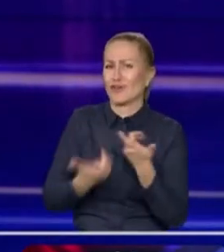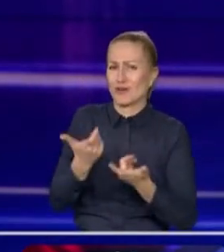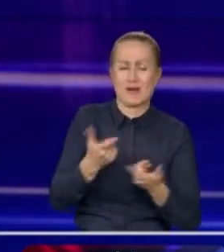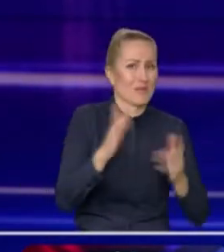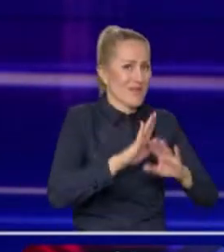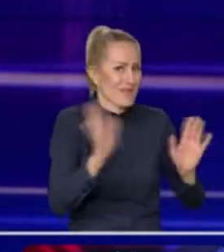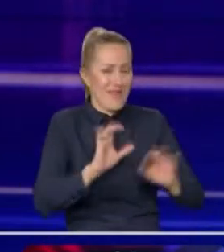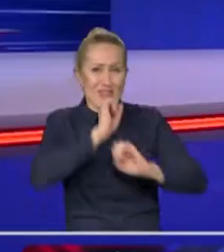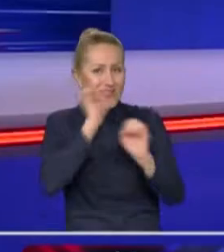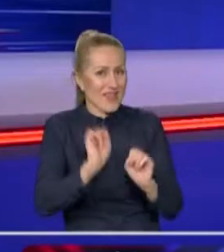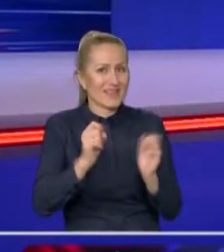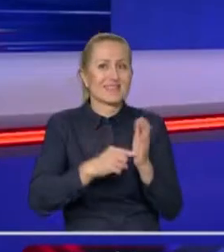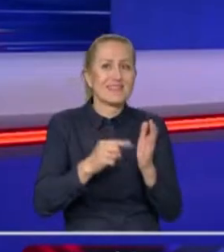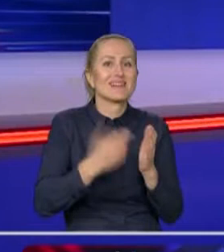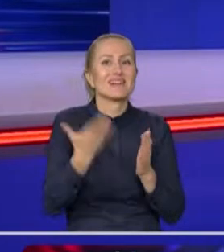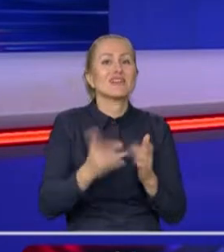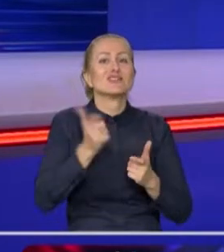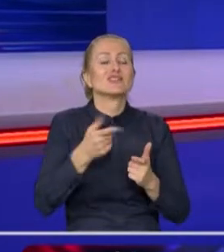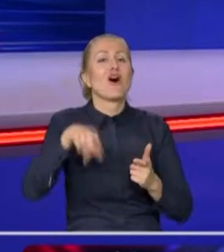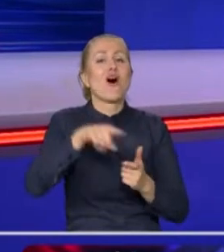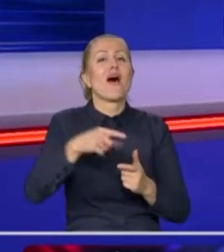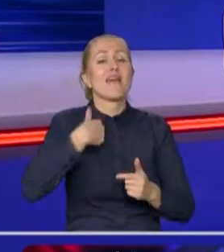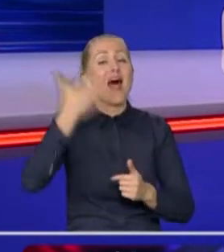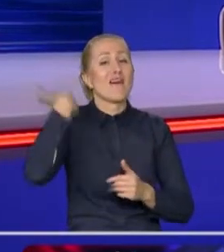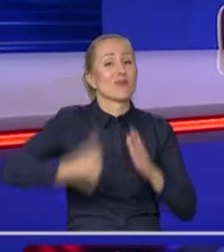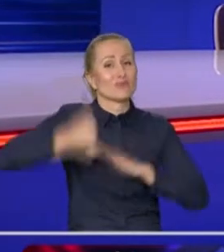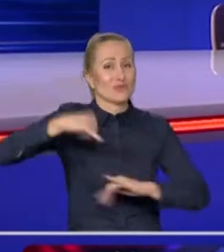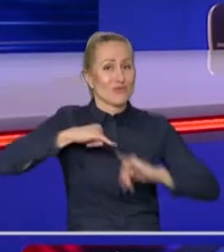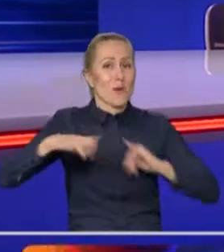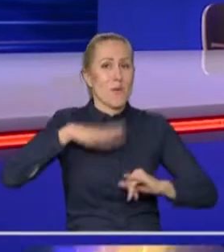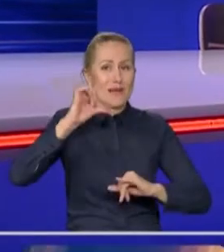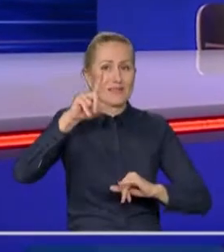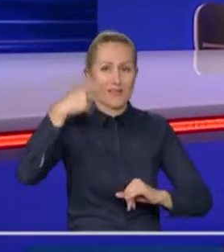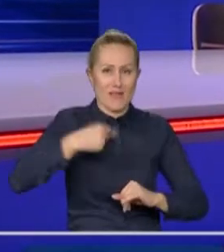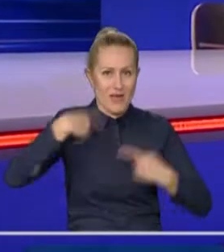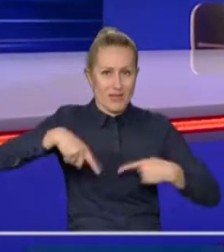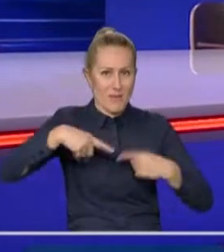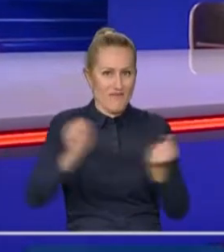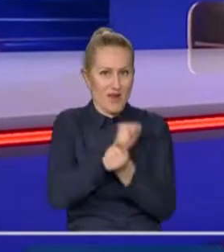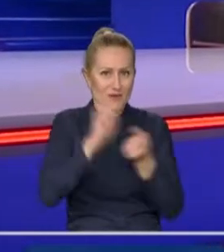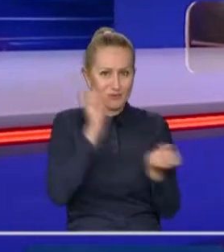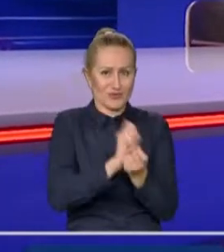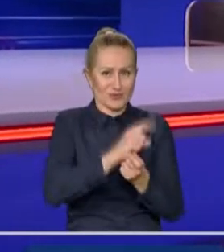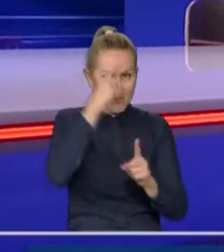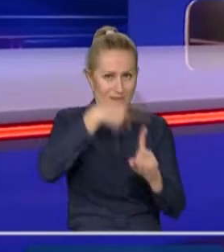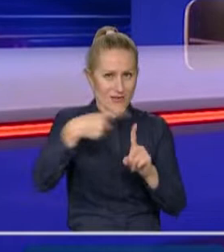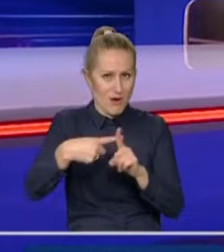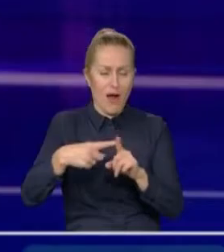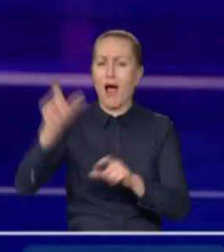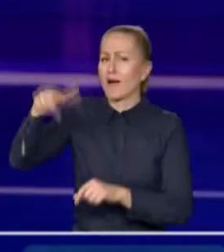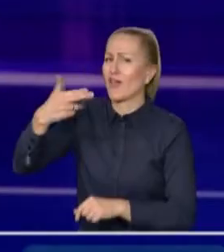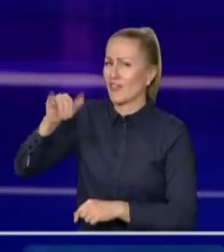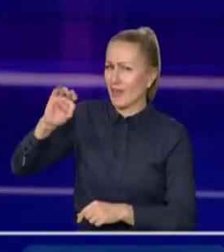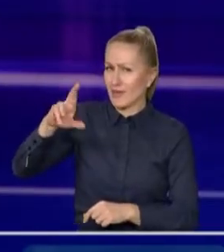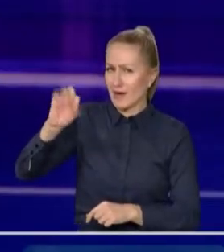Znaczy, nigdy, ja nawet kiedy byłem przewodniczącym Sojuszu Lewicy Demokratycznej nie walczyłem z katolikami. Znaczy czym innym jest... Ale Sławomir Nitras jednak wygłosił